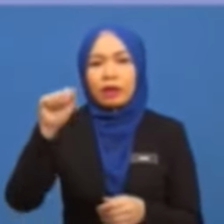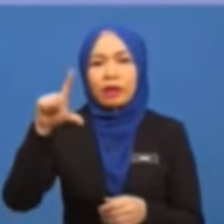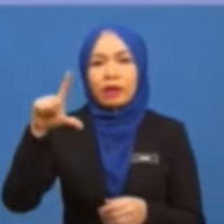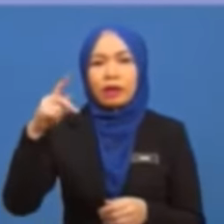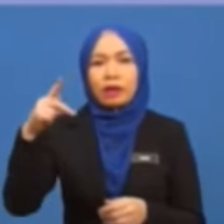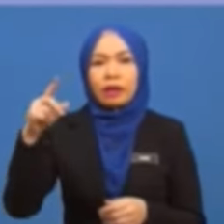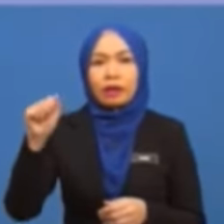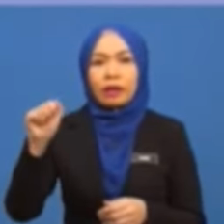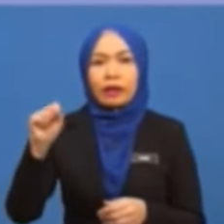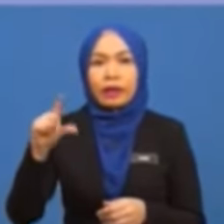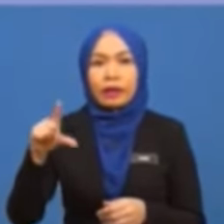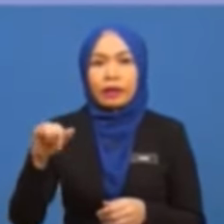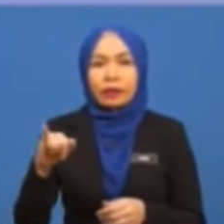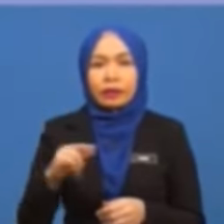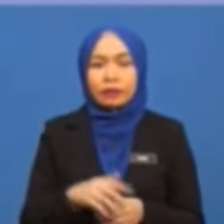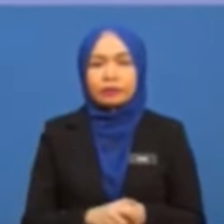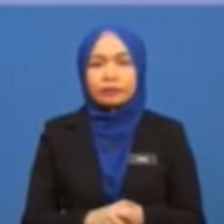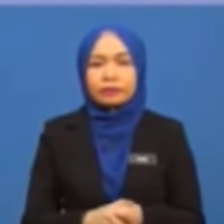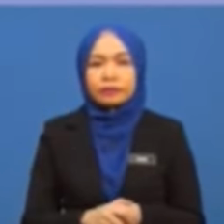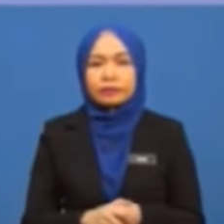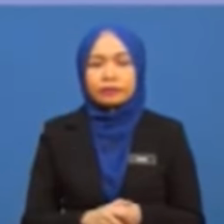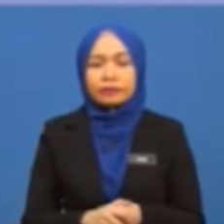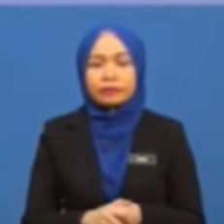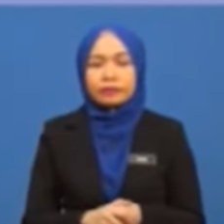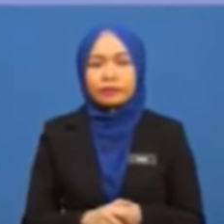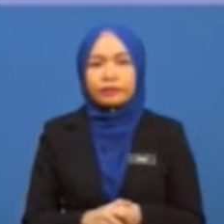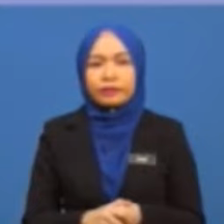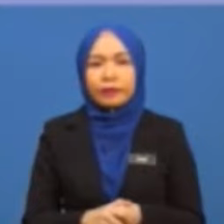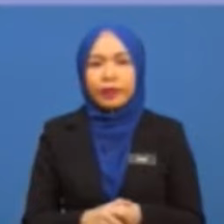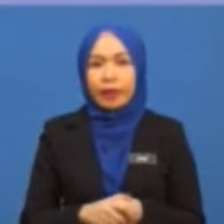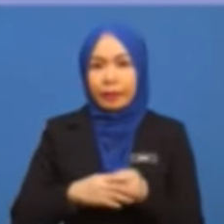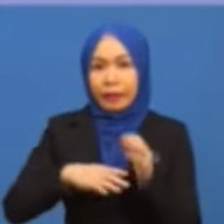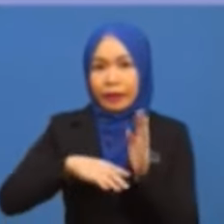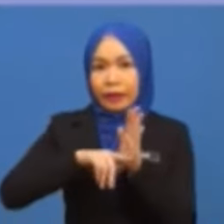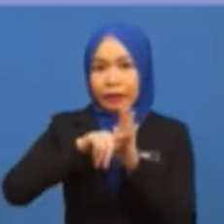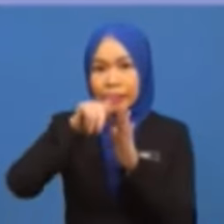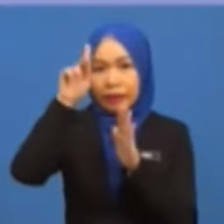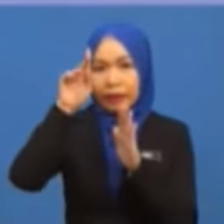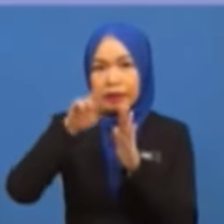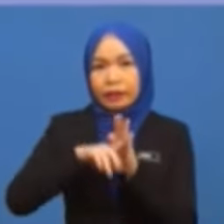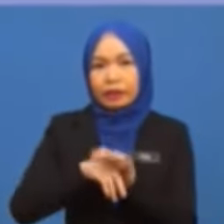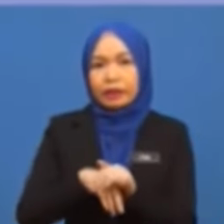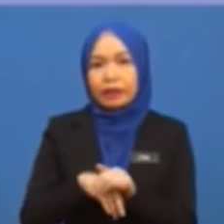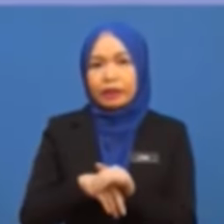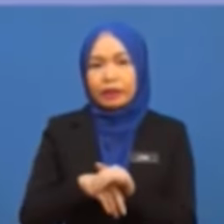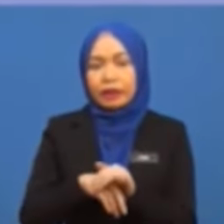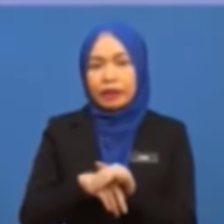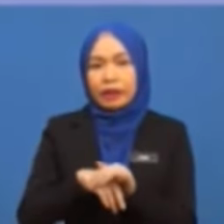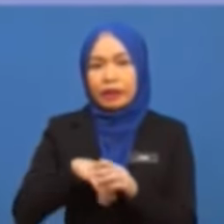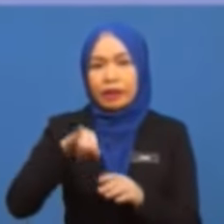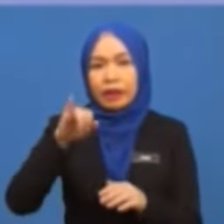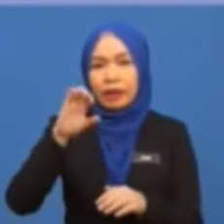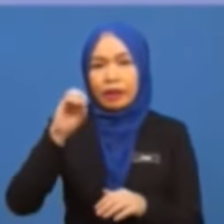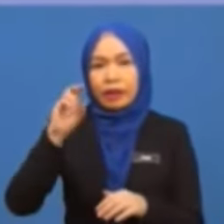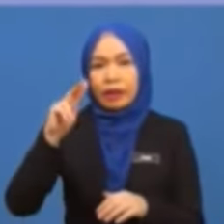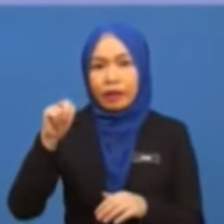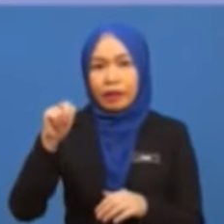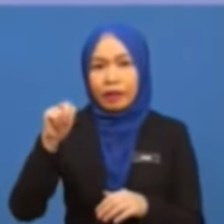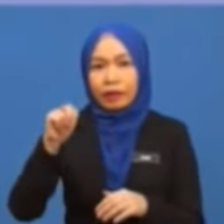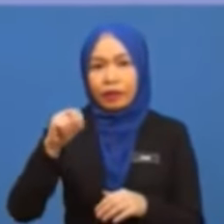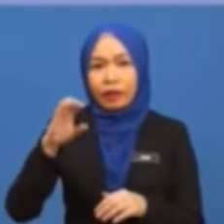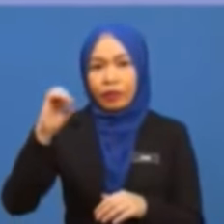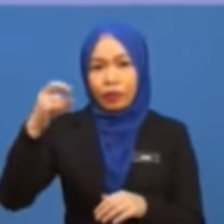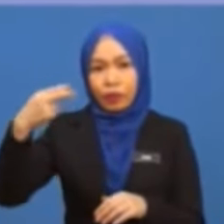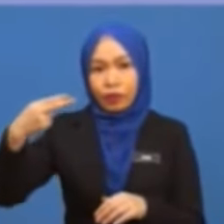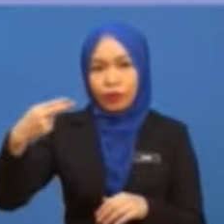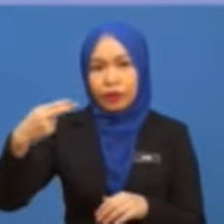alkali? Hipotesis: semakin tinggi kepekatan ion hidroksida, semakin tinggi